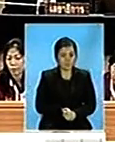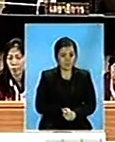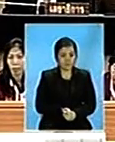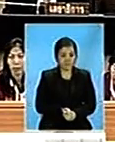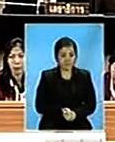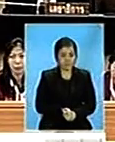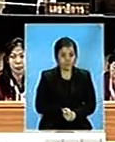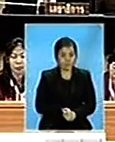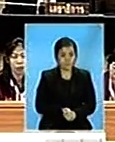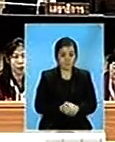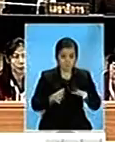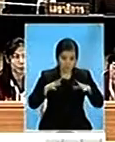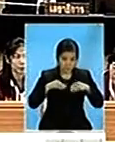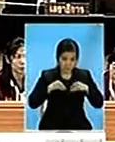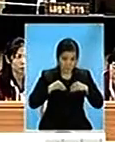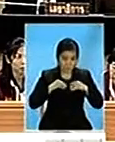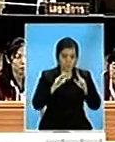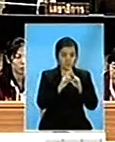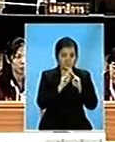เห็นด้วยที่จะให้ตั้งหรือไม่นะครับ